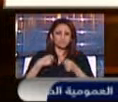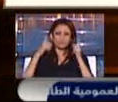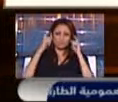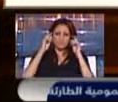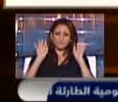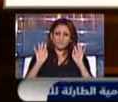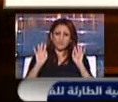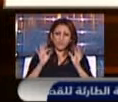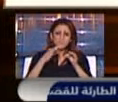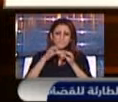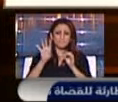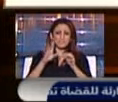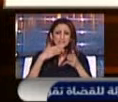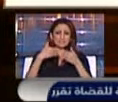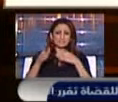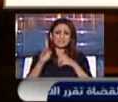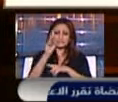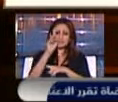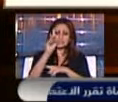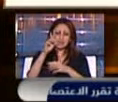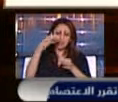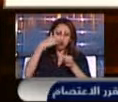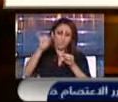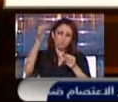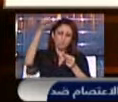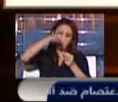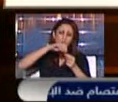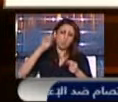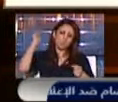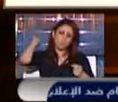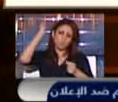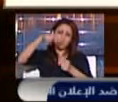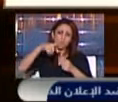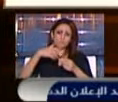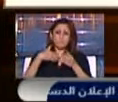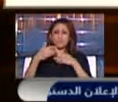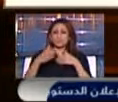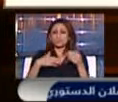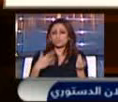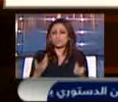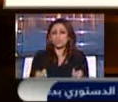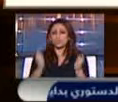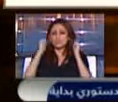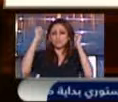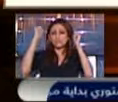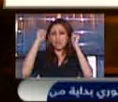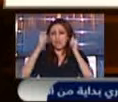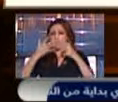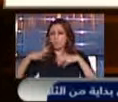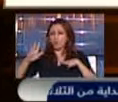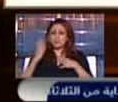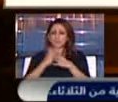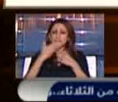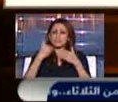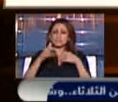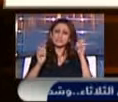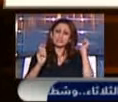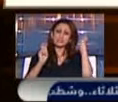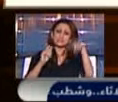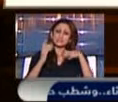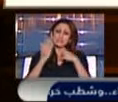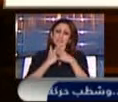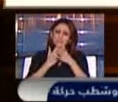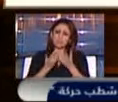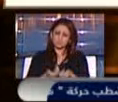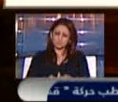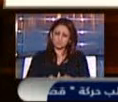نازلين بالمولوتوف؟ مش معقول. يعني ايه علاقه الثائر بالمولوتوف؟ يعني الثوره العظيمه نجحت بالصدور